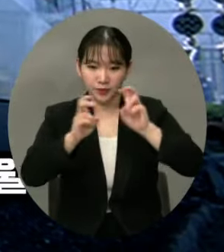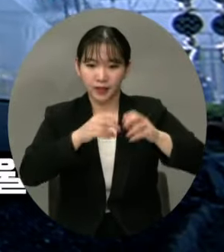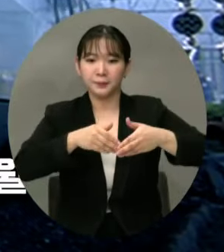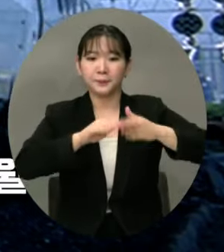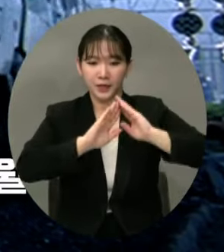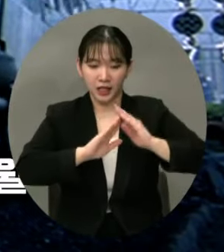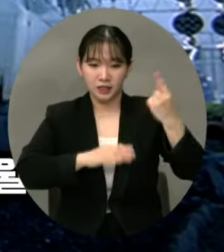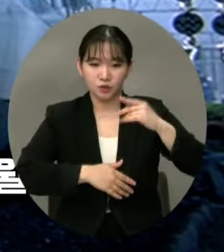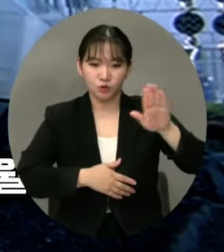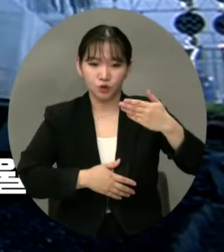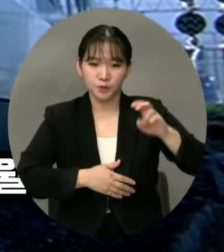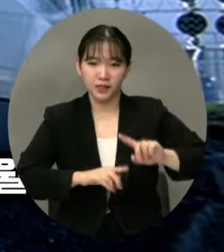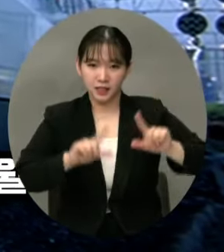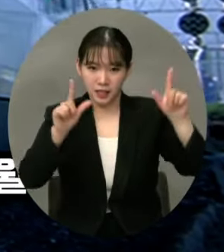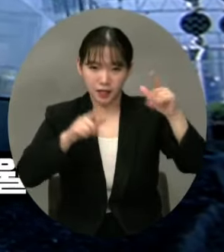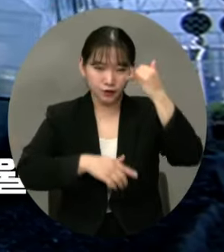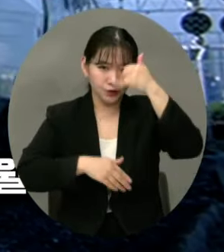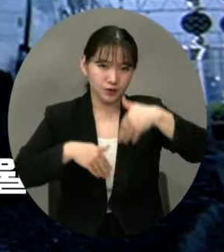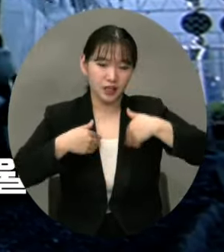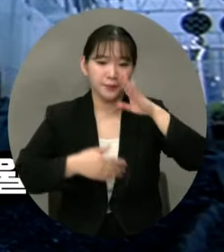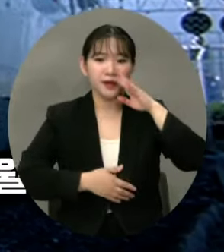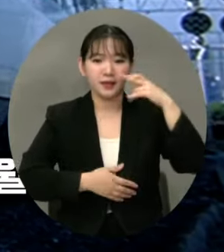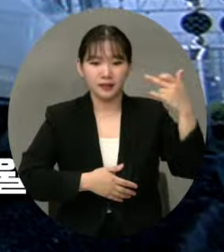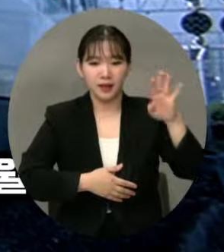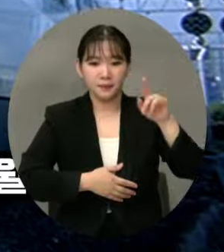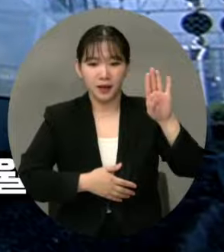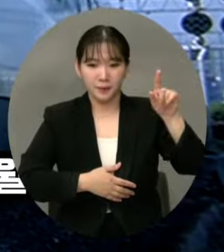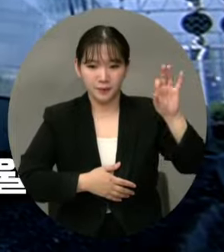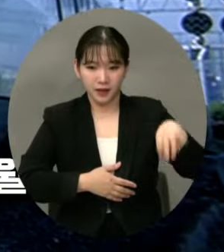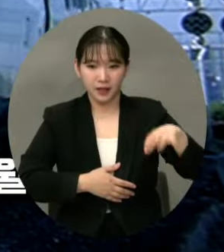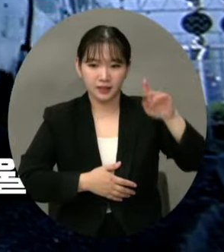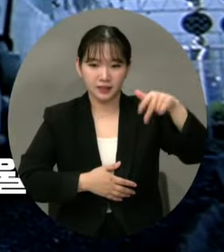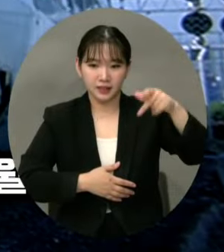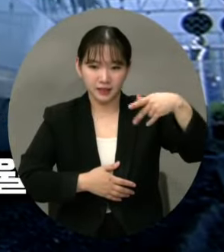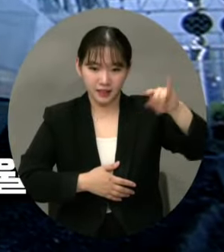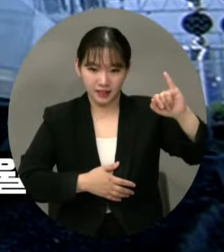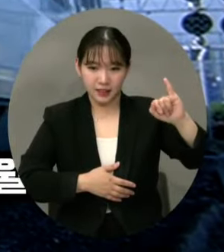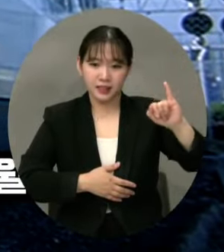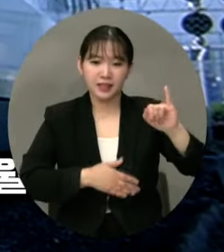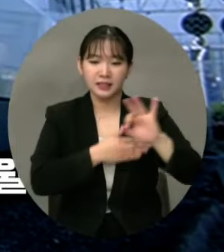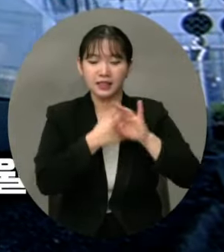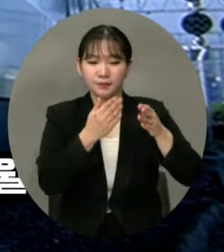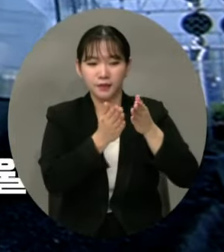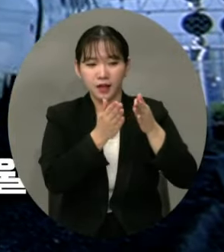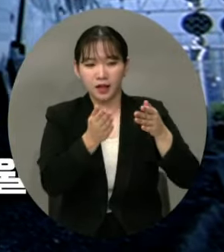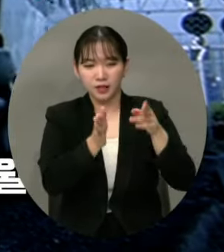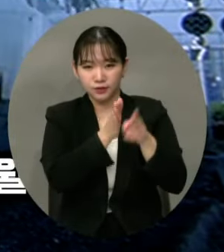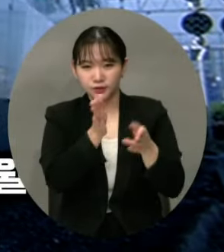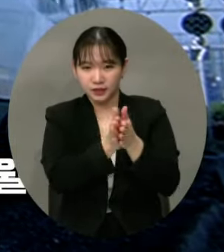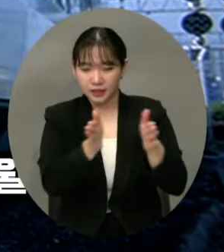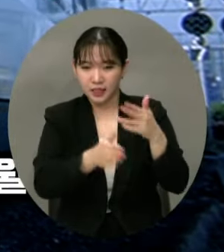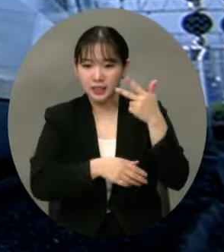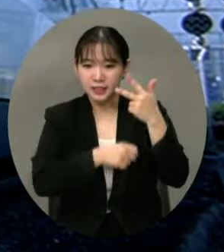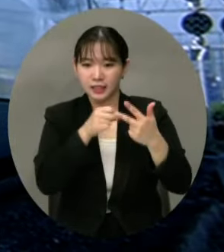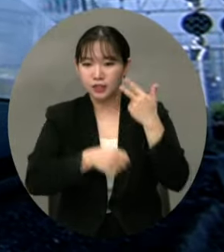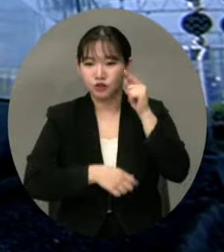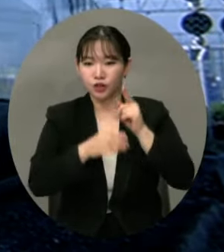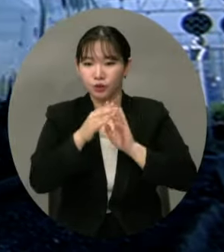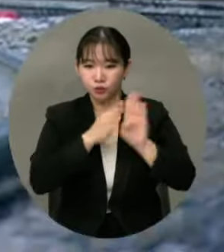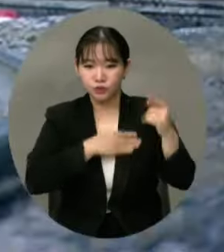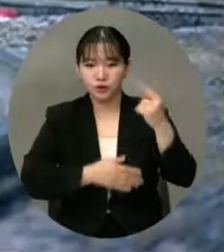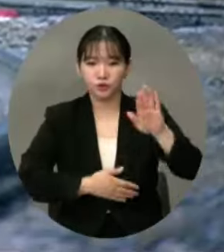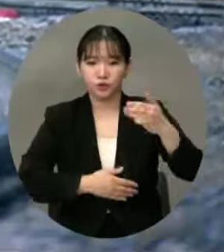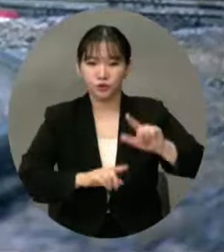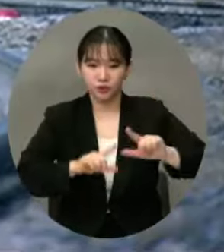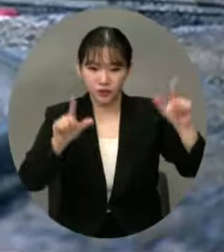만들어지고 1992년 충남 아산군 대방면 장제리에 시험선이 착공된 지 7년 6개월 후인